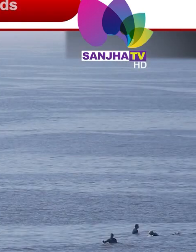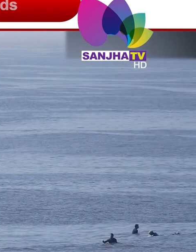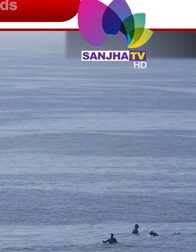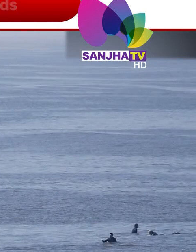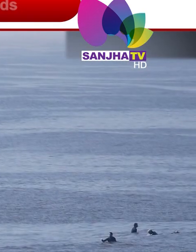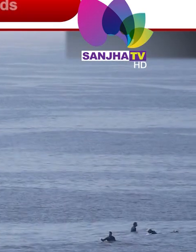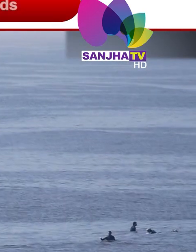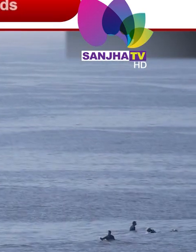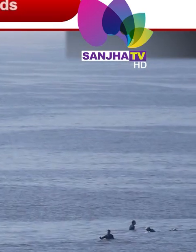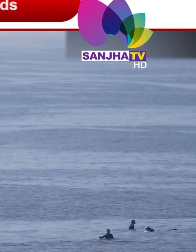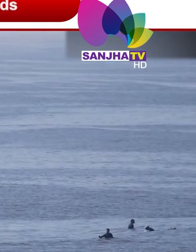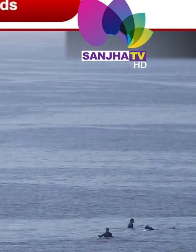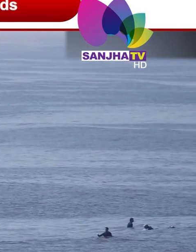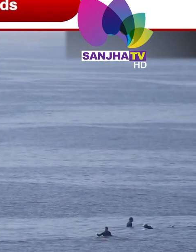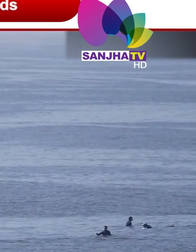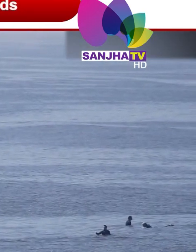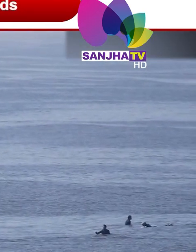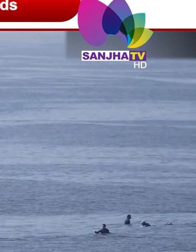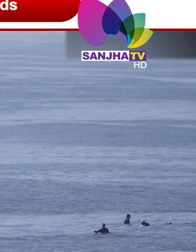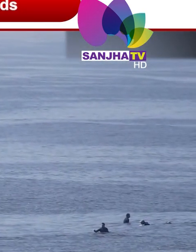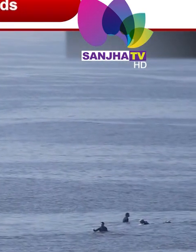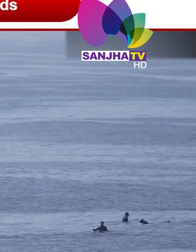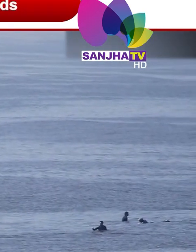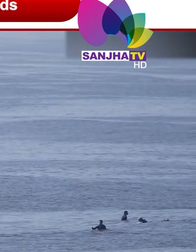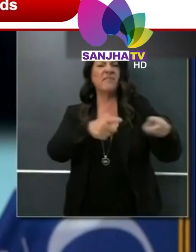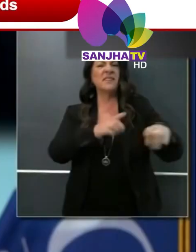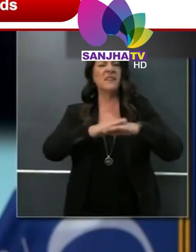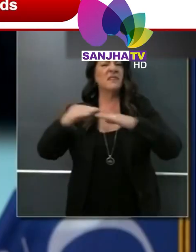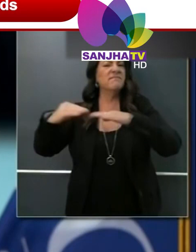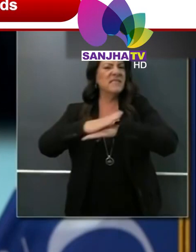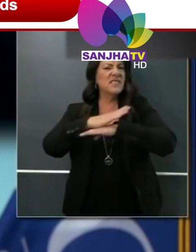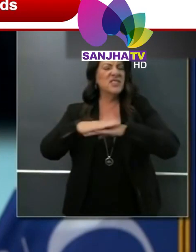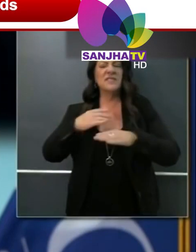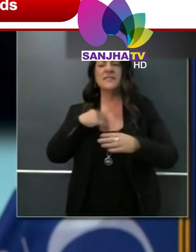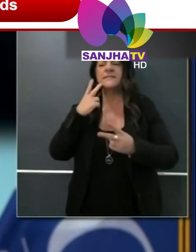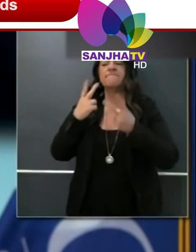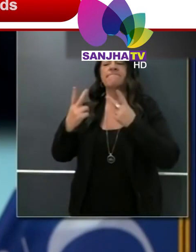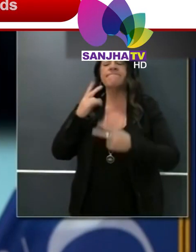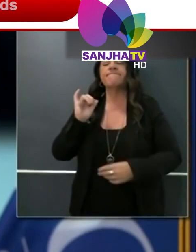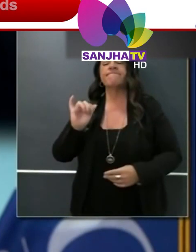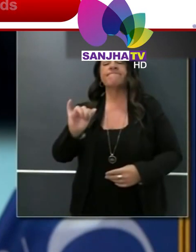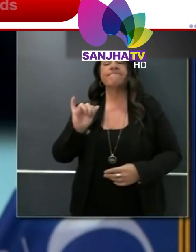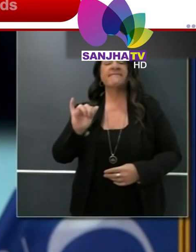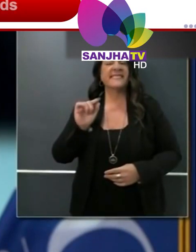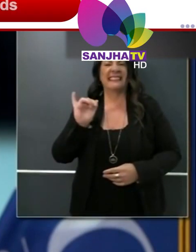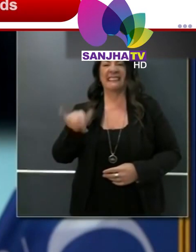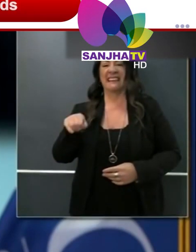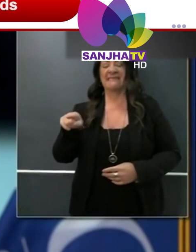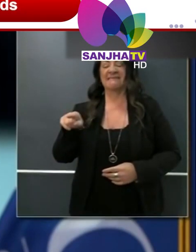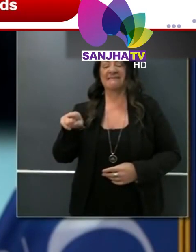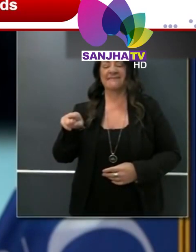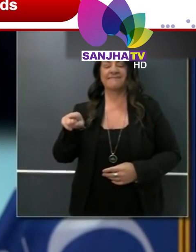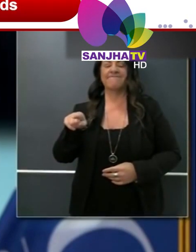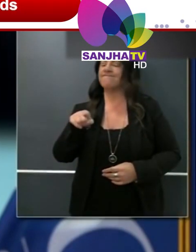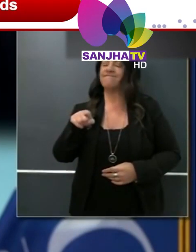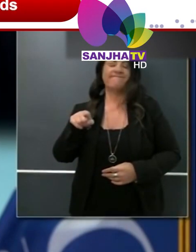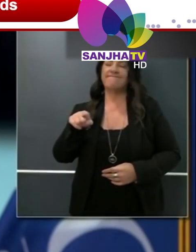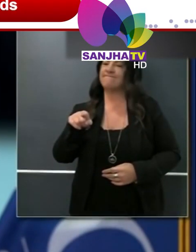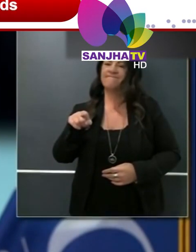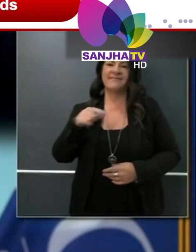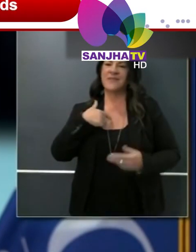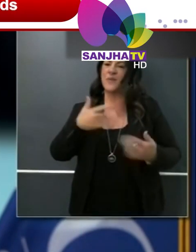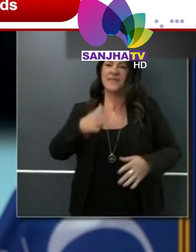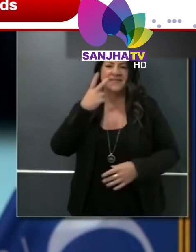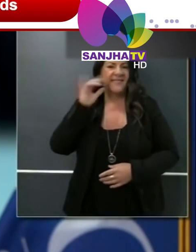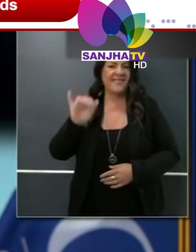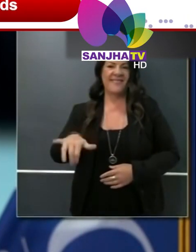ਵਿਚਕਾਰ ਵੱਡੀ ਭੀੜ ਅਮਰੀਕਾ ਵਿੱਚ ਕੋਵਿਡ-19 ਦੇ ਪ੍ਰਭਾਵ ਨੂੰ ਹੋਰ ਬਦਤਰ ਬਣਾ ਸਕਦੀ ਹੈ। ਬਹੁਤ ਸਾਰੇ ਪ੍ਰਸਿੱਧ ਸਮੁੰਦਰੀ ਕੰਢੇ ਲੋਕਾਂ ਲਈ